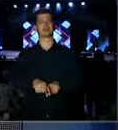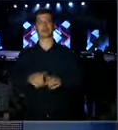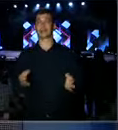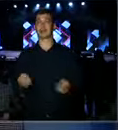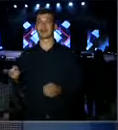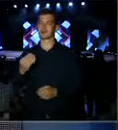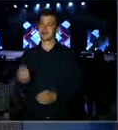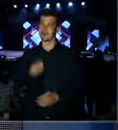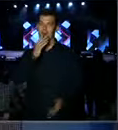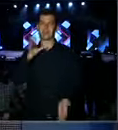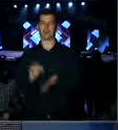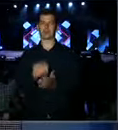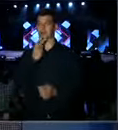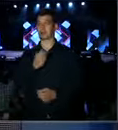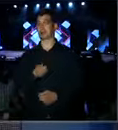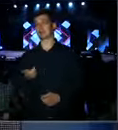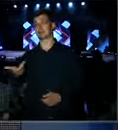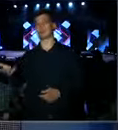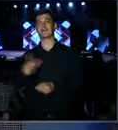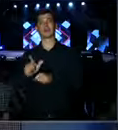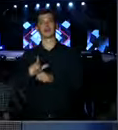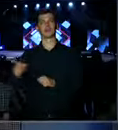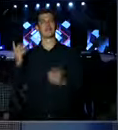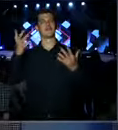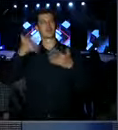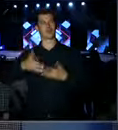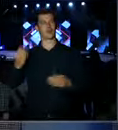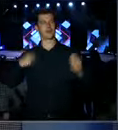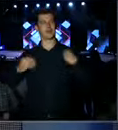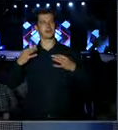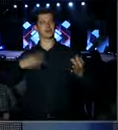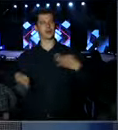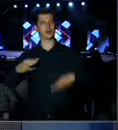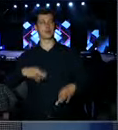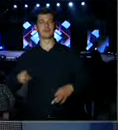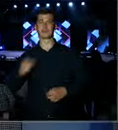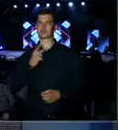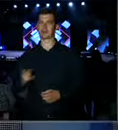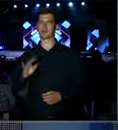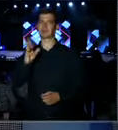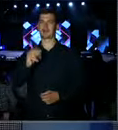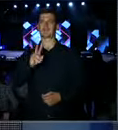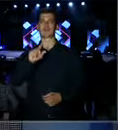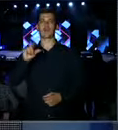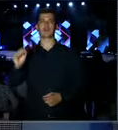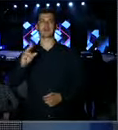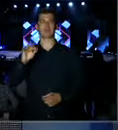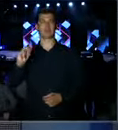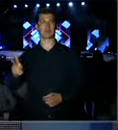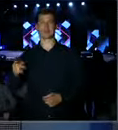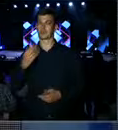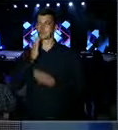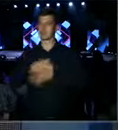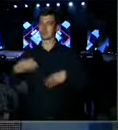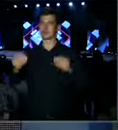Państwa raz jeszcze nasze kandydatki w strojach wieczorowych, w pięknych sukniach wieczorowych Violi Piekut. Rozpoczynamy